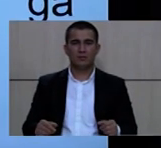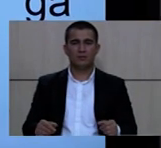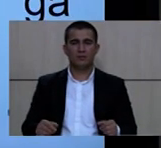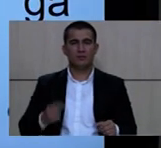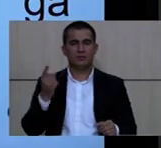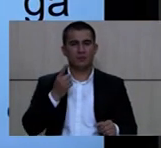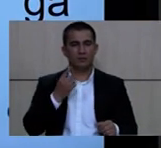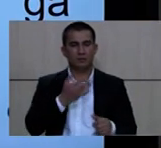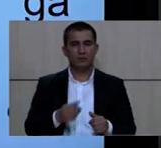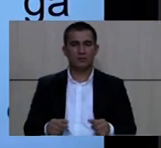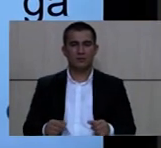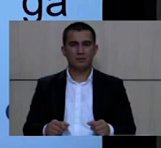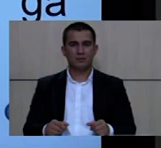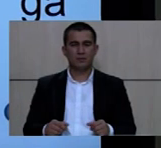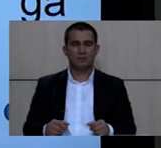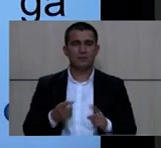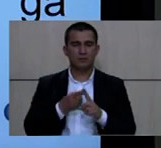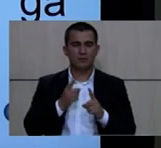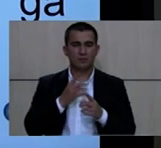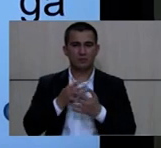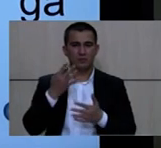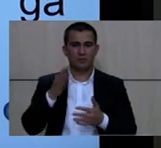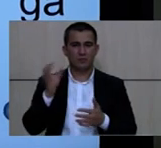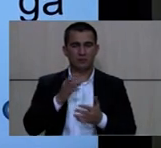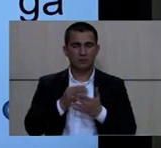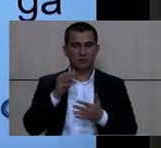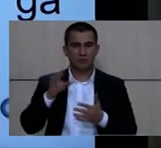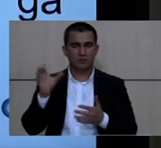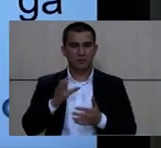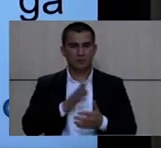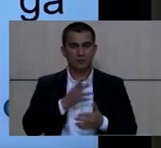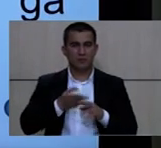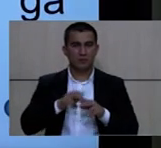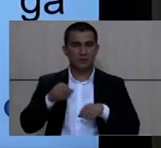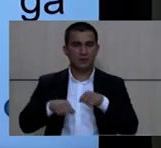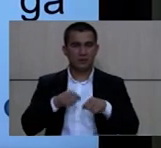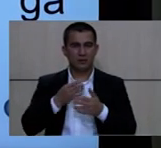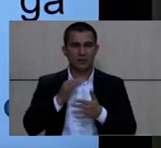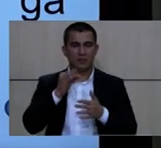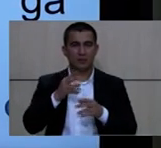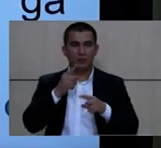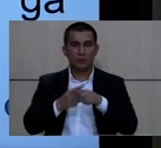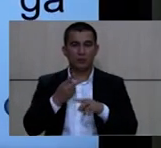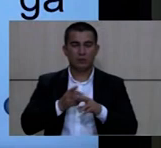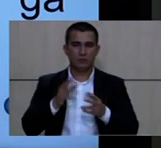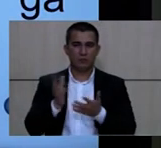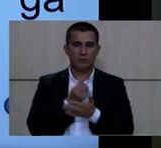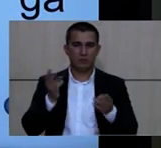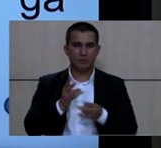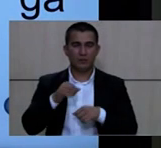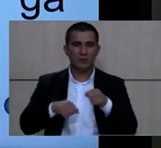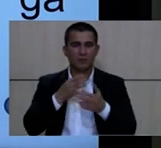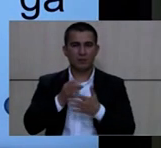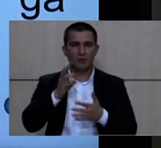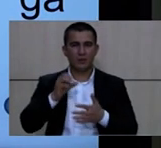Birinchi topshirig'imiz. Tezligi 40 metr taqsim sekund bo'lgan velosipedning impulsini toping. Velosipedning